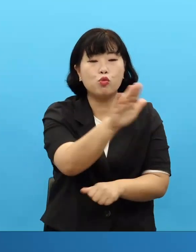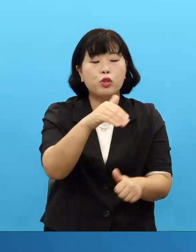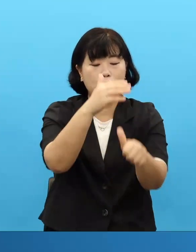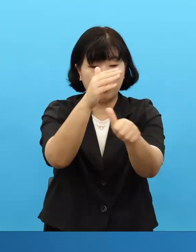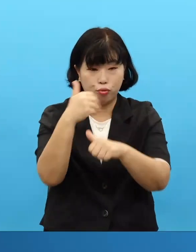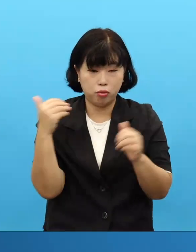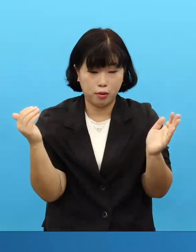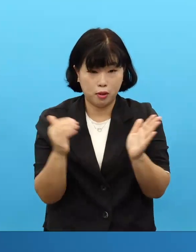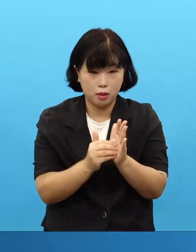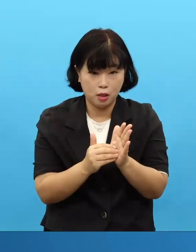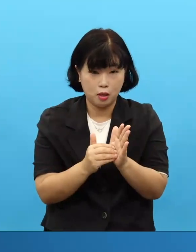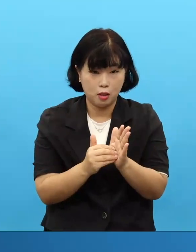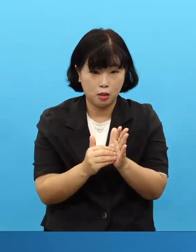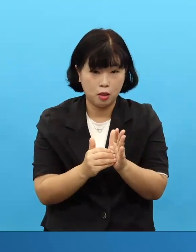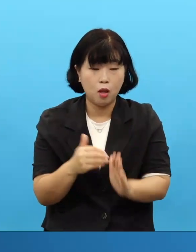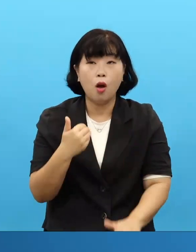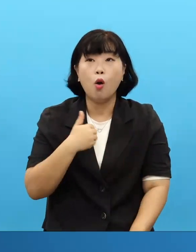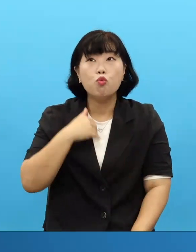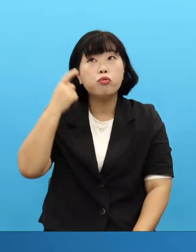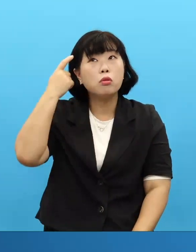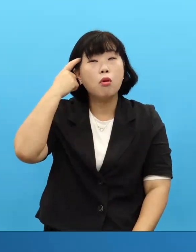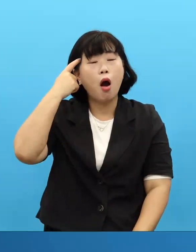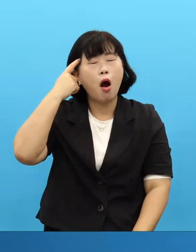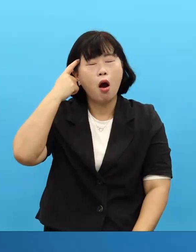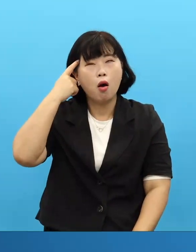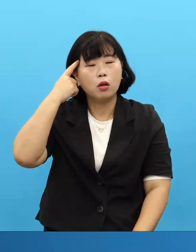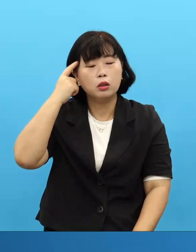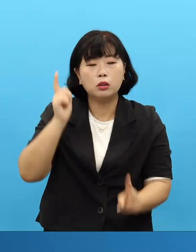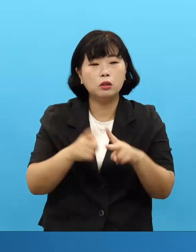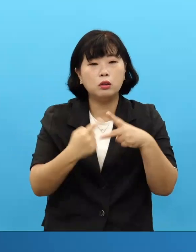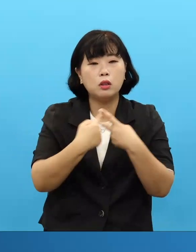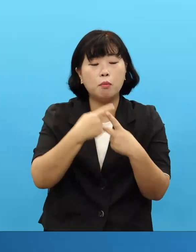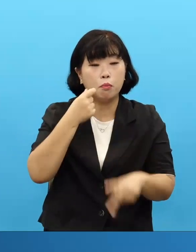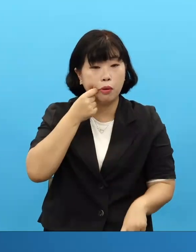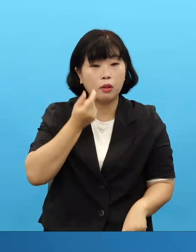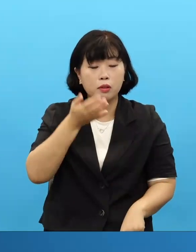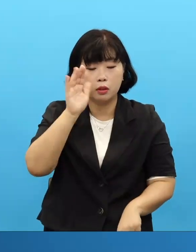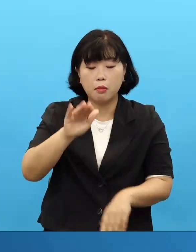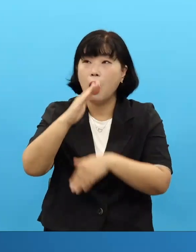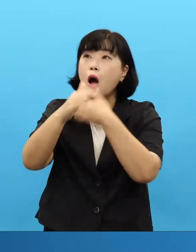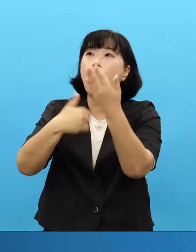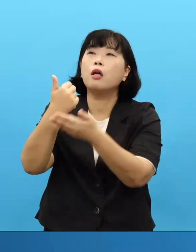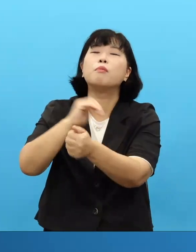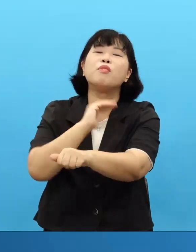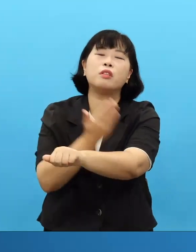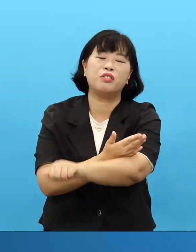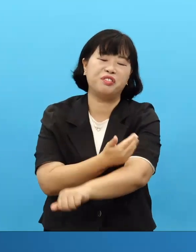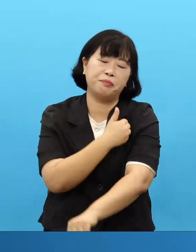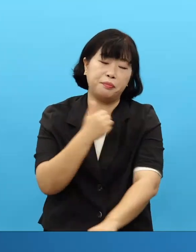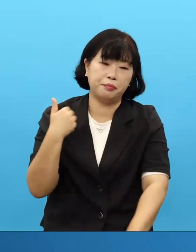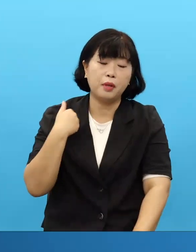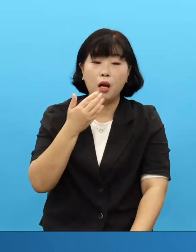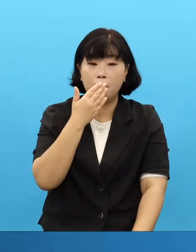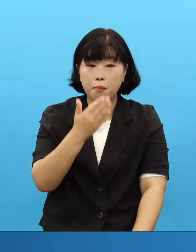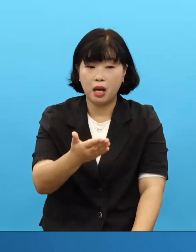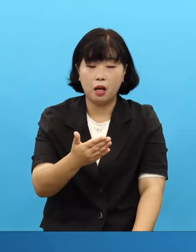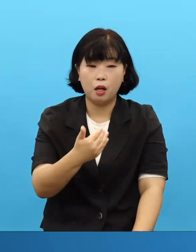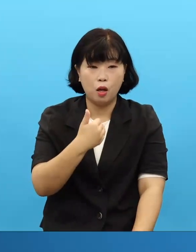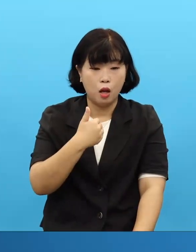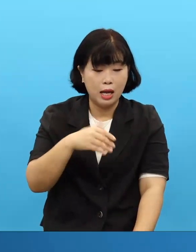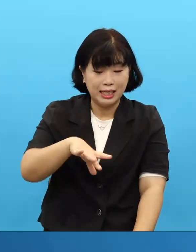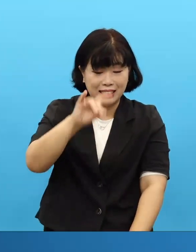어떻게 창세전에 우리 머리로는 안 되지만 하나님 머리로는 된다 이 말이에요. And perhaps we can't grasp this concept, but from God's perspective, it is possible.